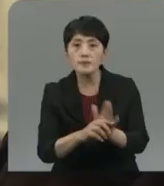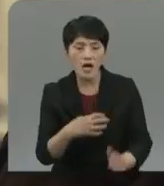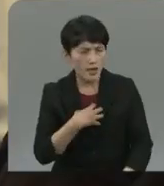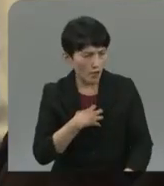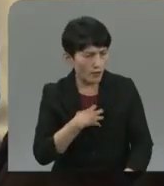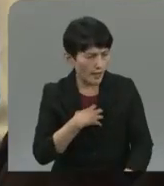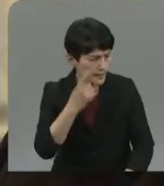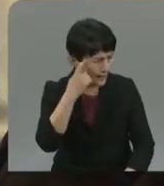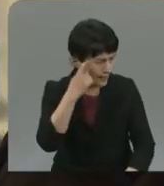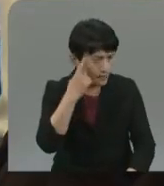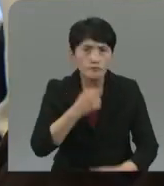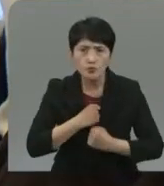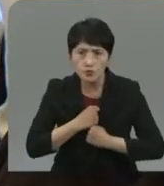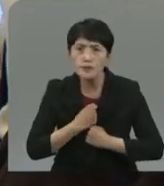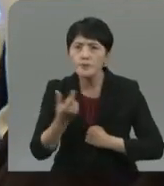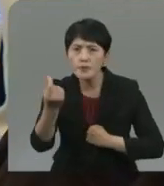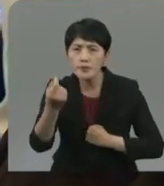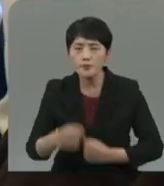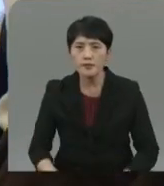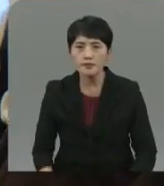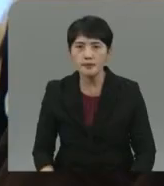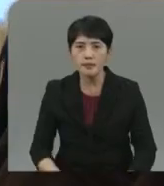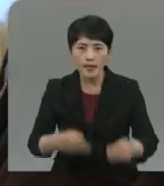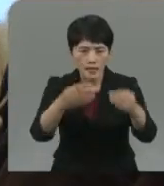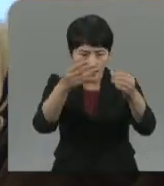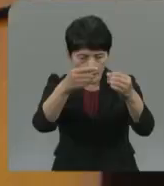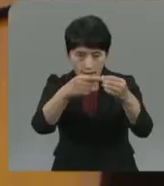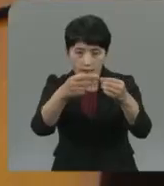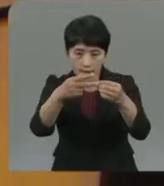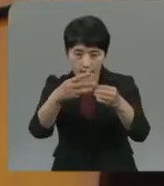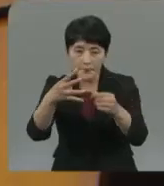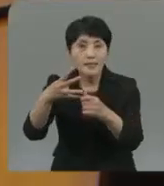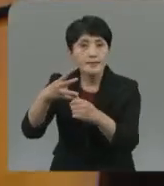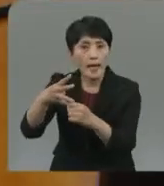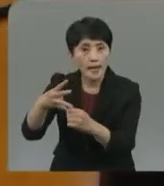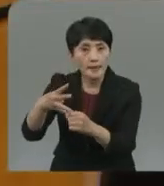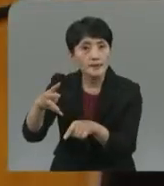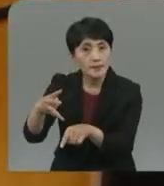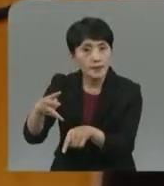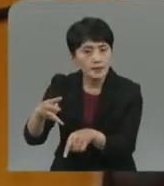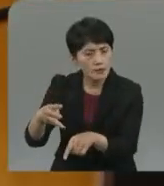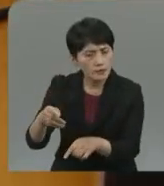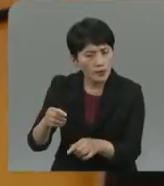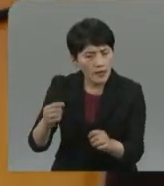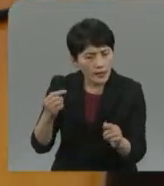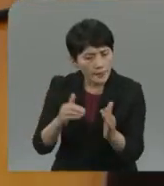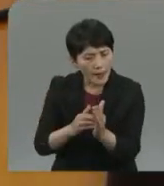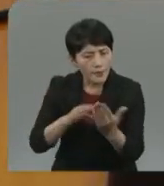种费用的支援，医院及医疗机构等佩戴口罩的义务仍照旧。